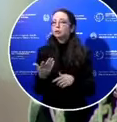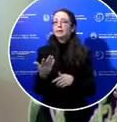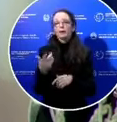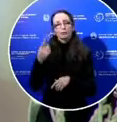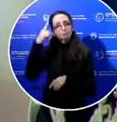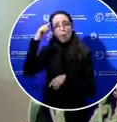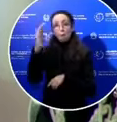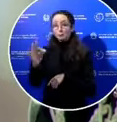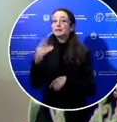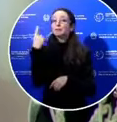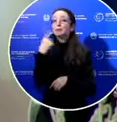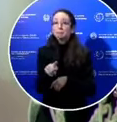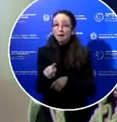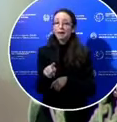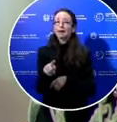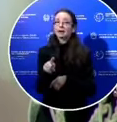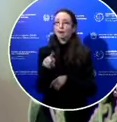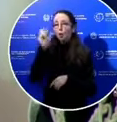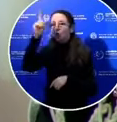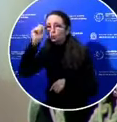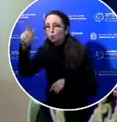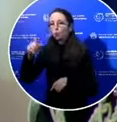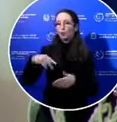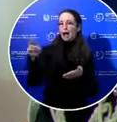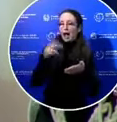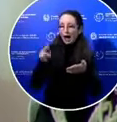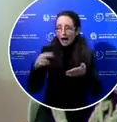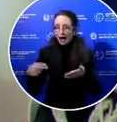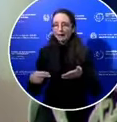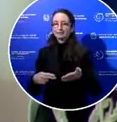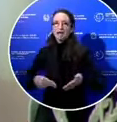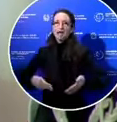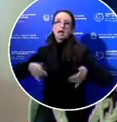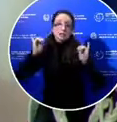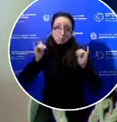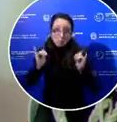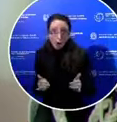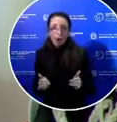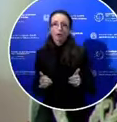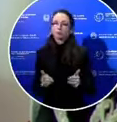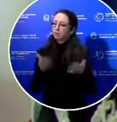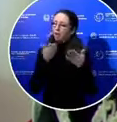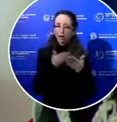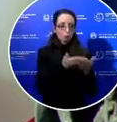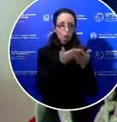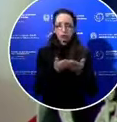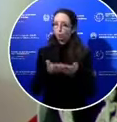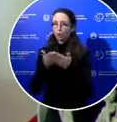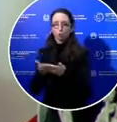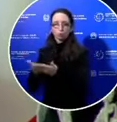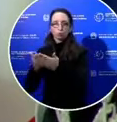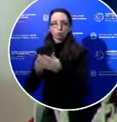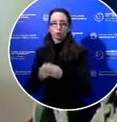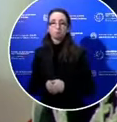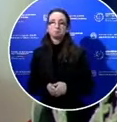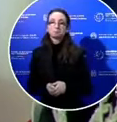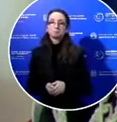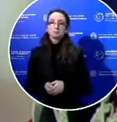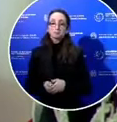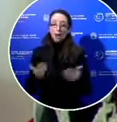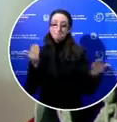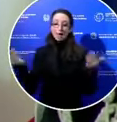cultura, aggiungo, anche attraverso l'arte e lo sport. Occorre cioè modulare politiche di sistema secondo parametri